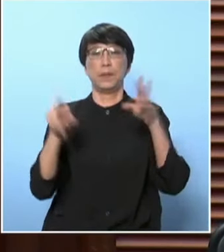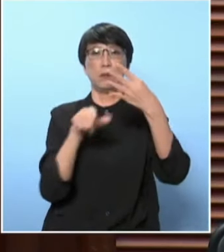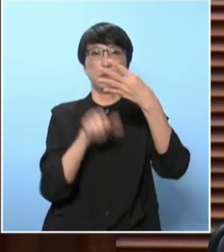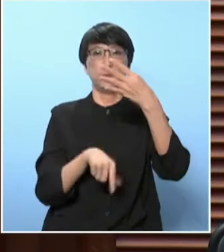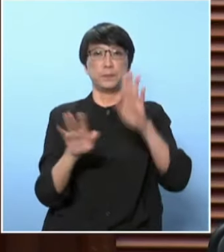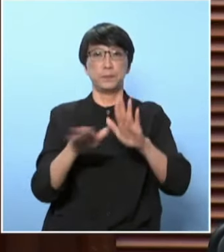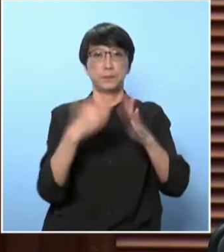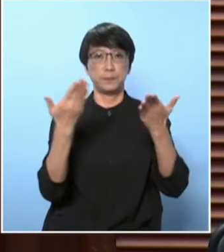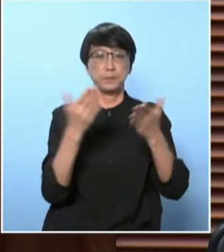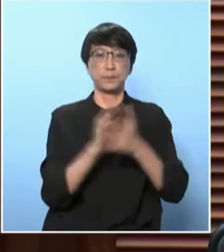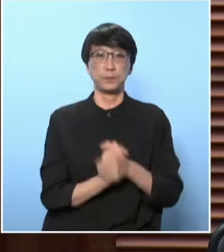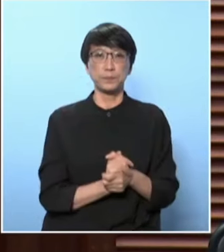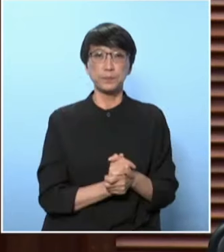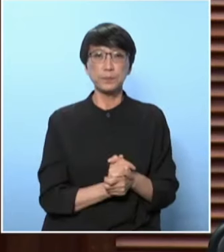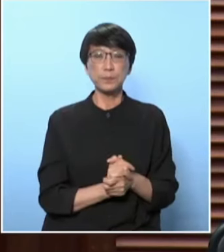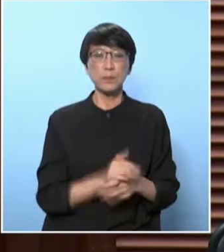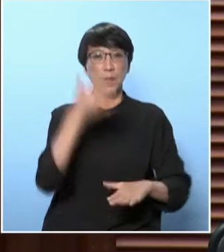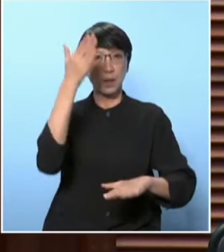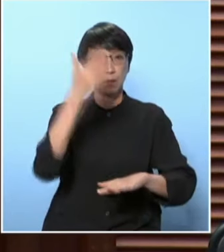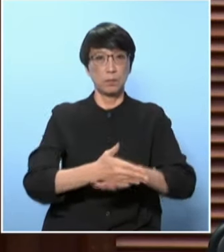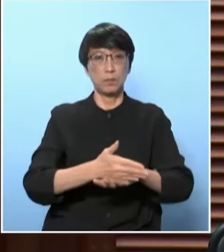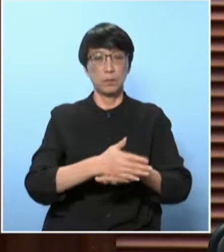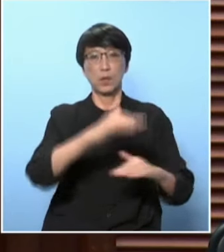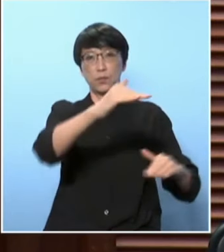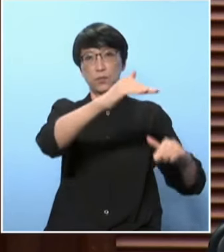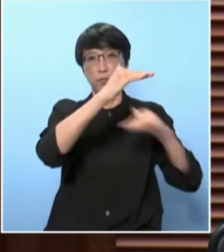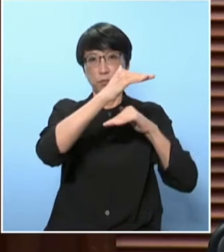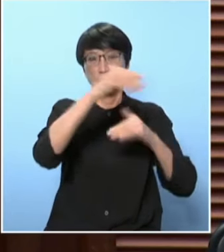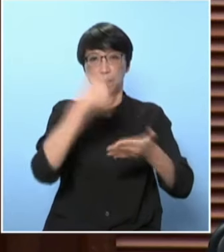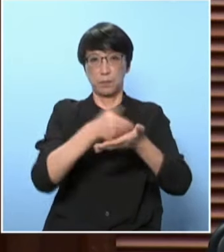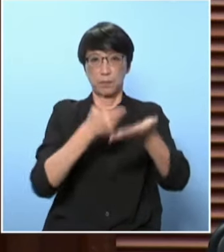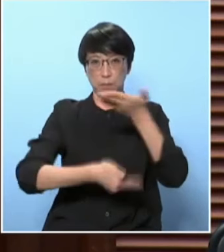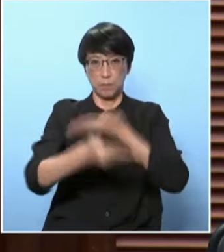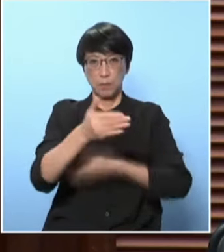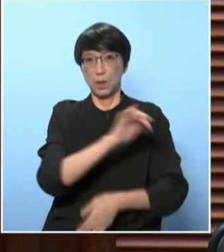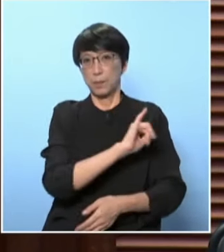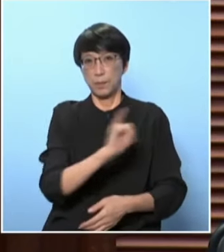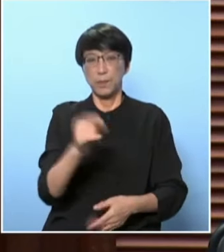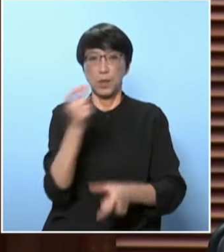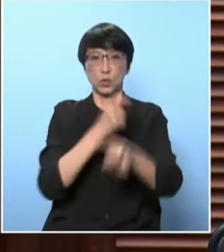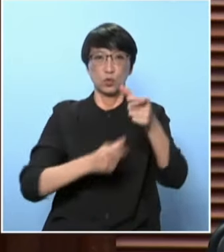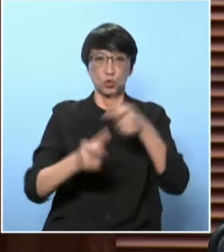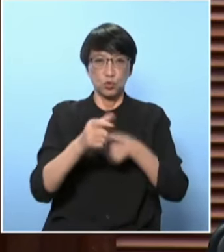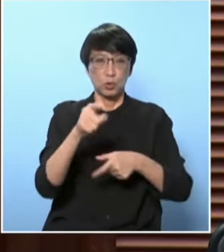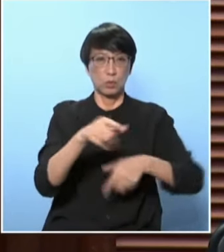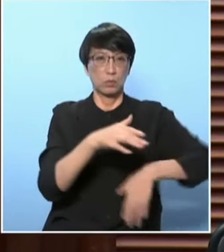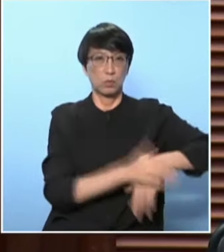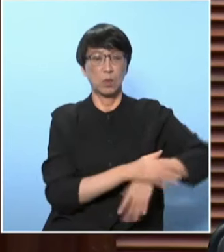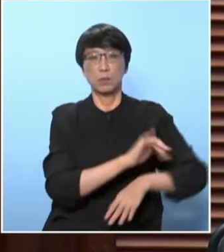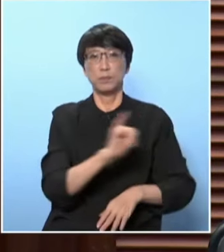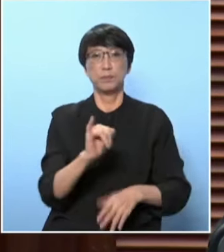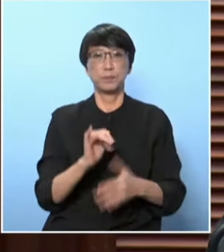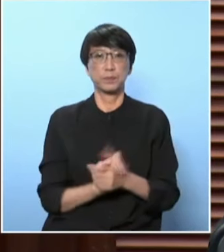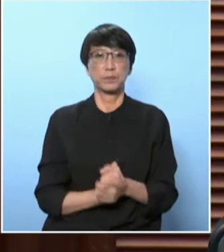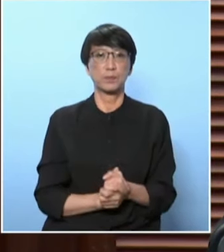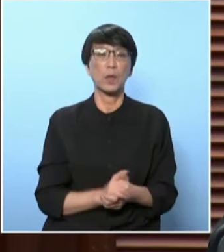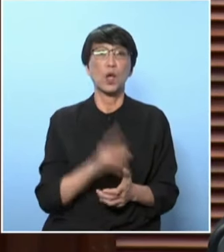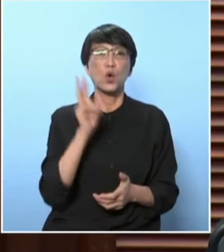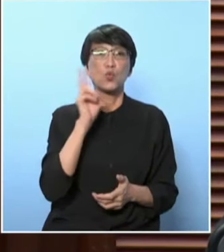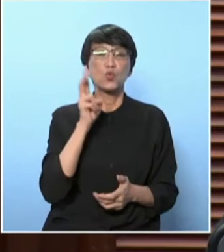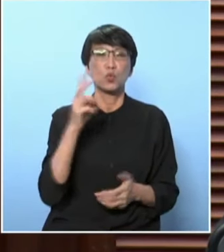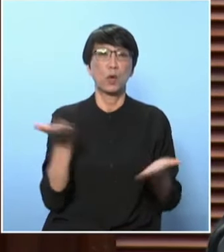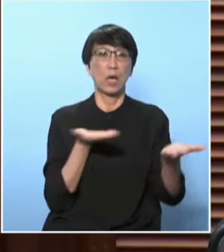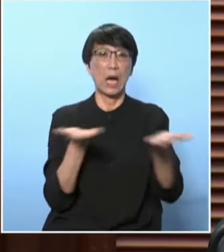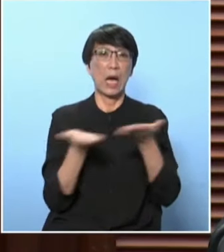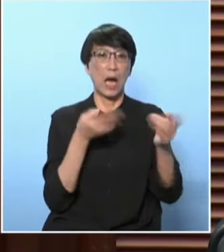始咧，就已經係禁止入口買賣同埋因為商業原因去擁有噶啦。咁如果以旅